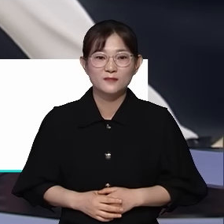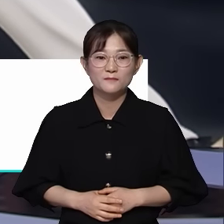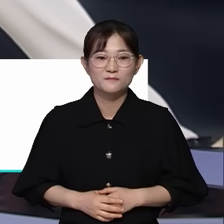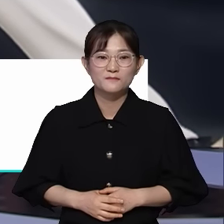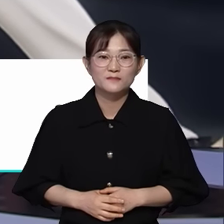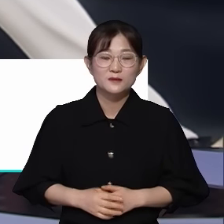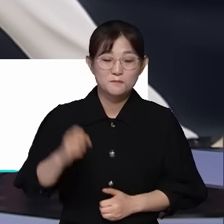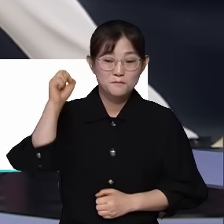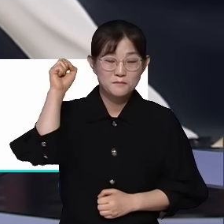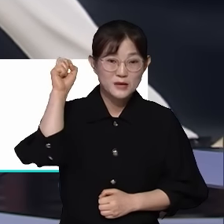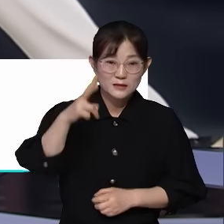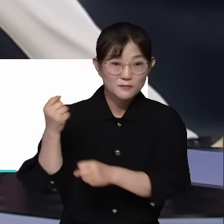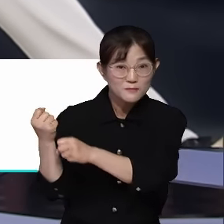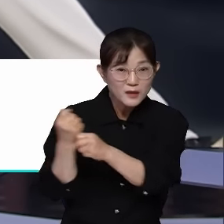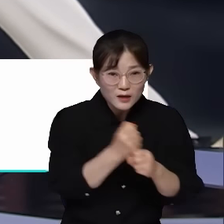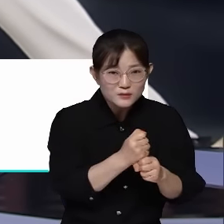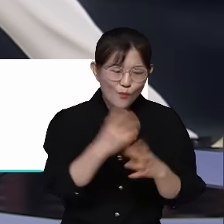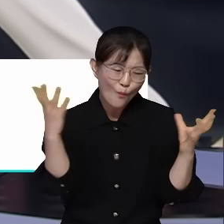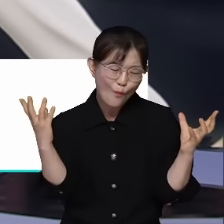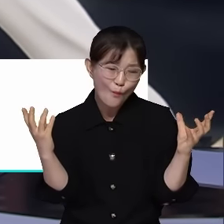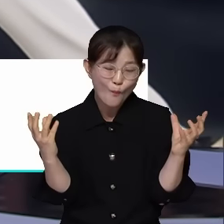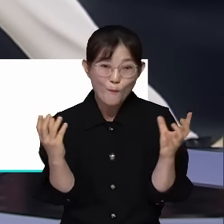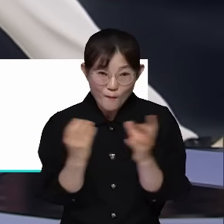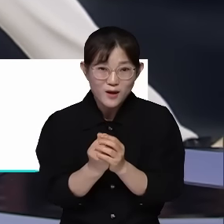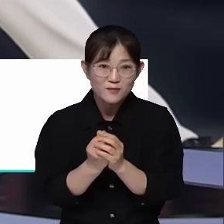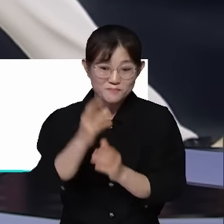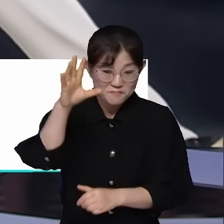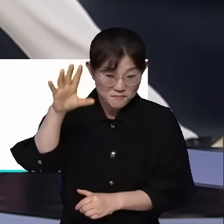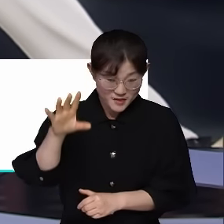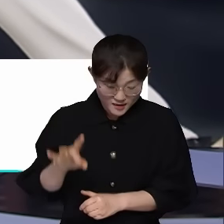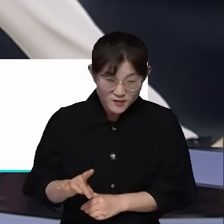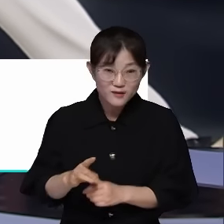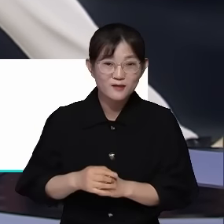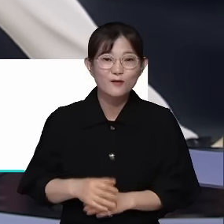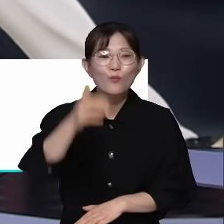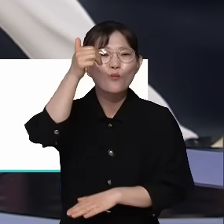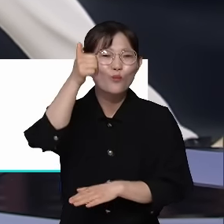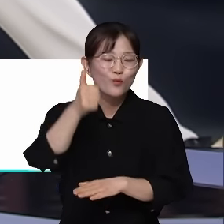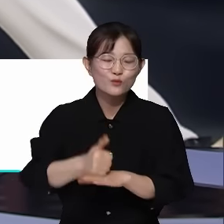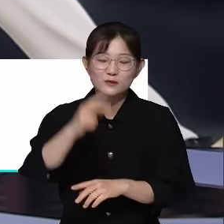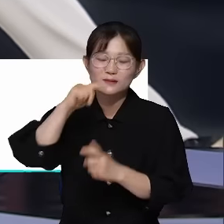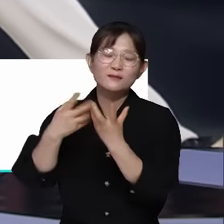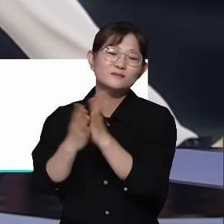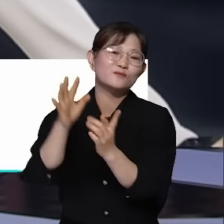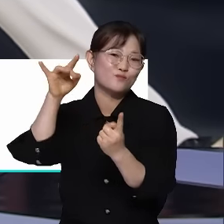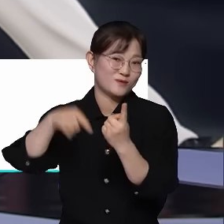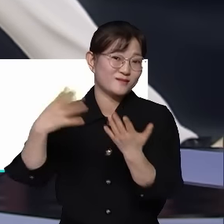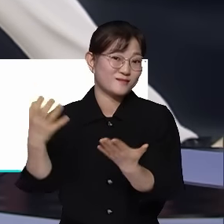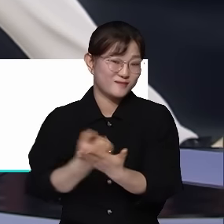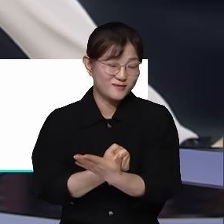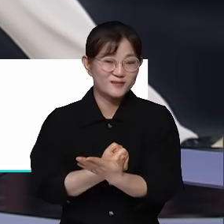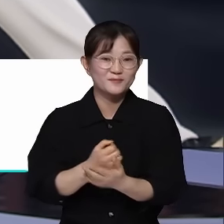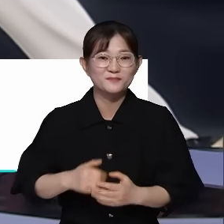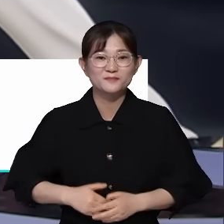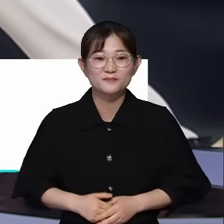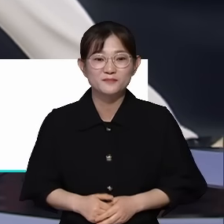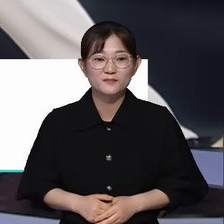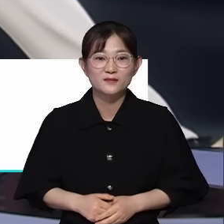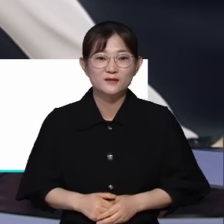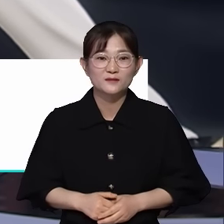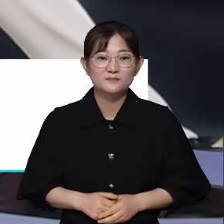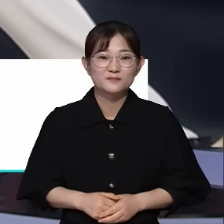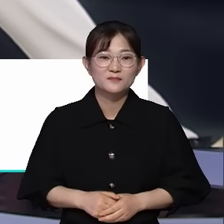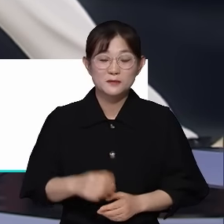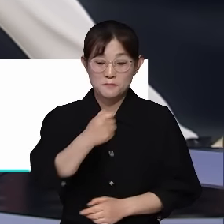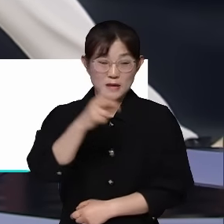승부처마다 타자와 투수들이 제 역할을 해주는 완벽한 투타의 조화가 기아 타이거즈 우승의 원동력이었습니다. 강력한